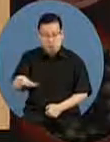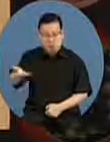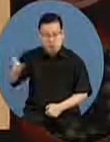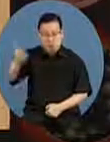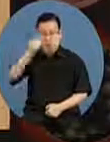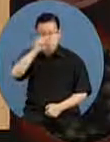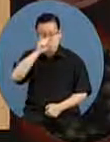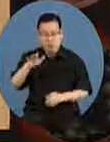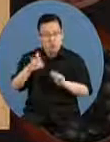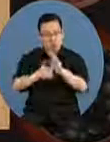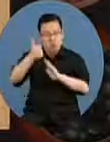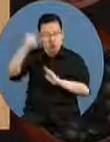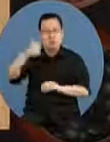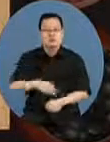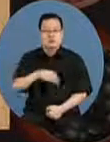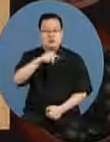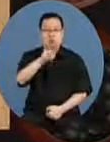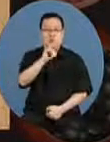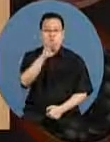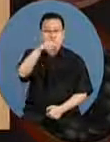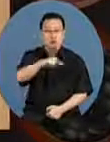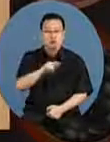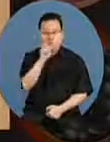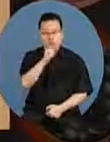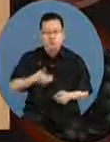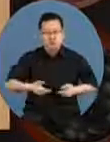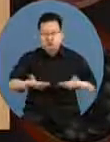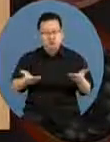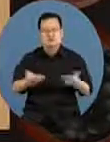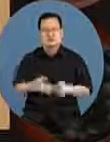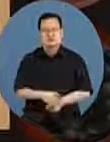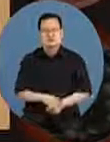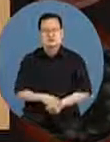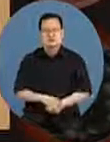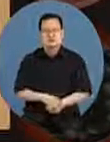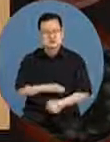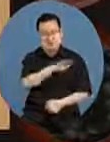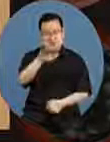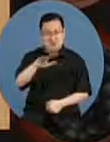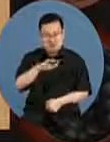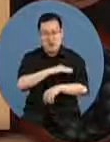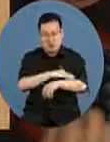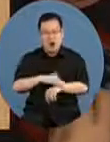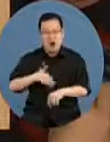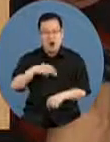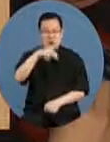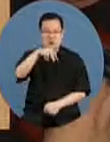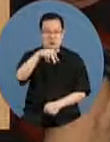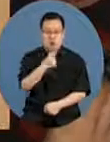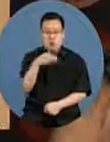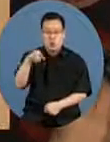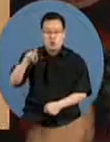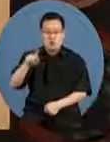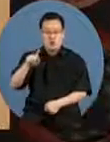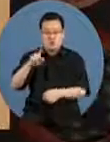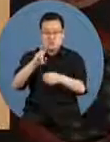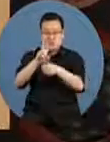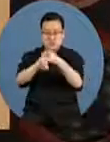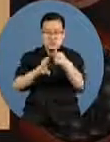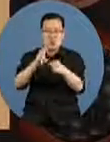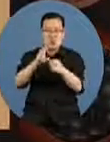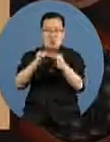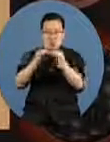기사. 서봉수 구단은 뭐 굳이 소개를 안 해도 네. 다 알 수 있는 조서 시대를 20년간